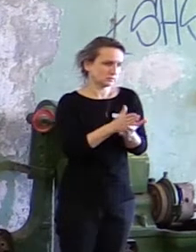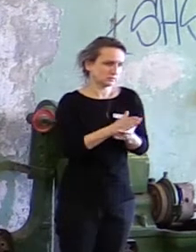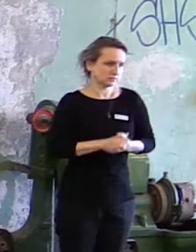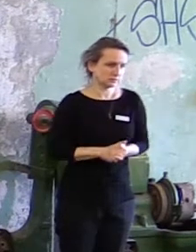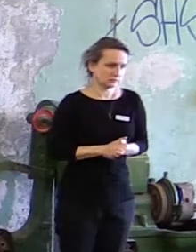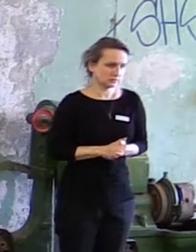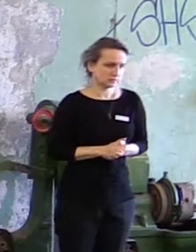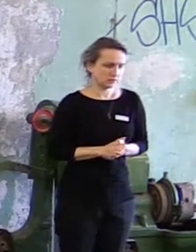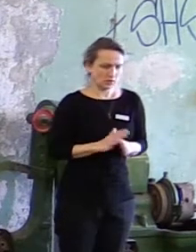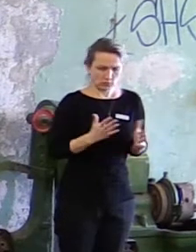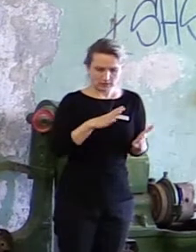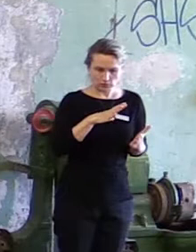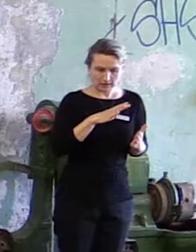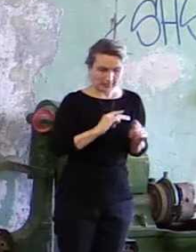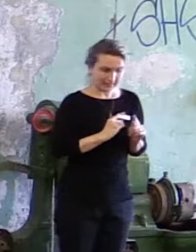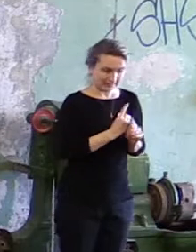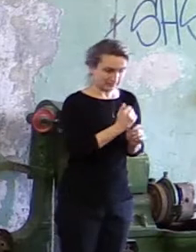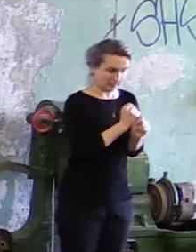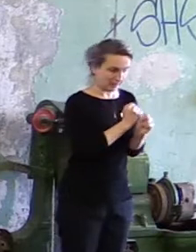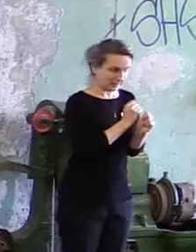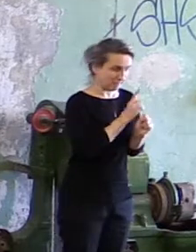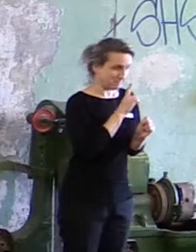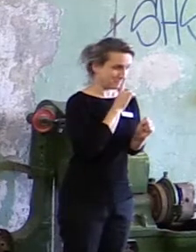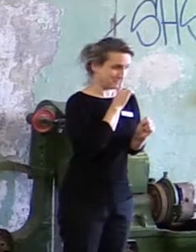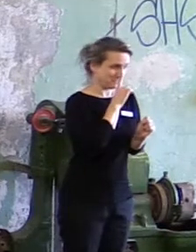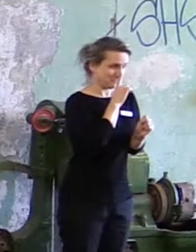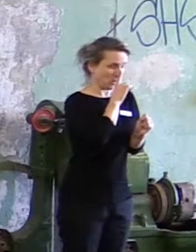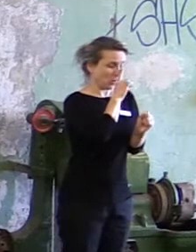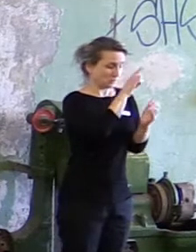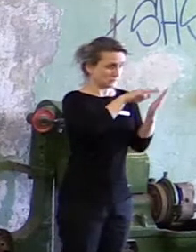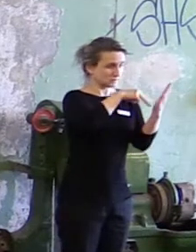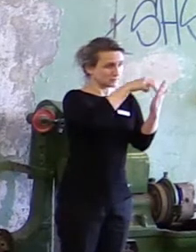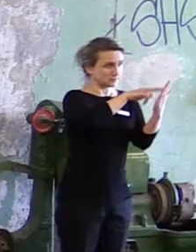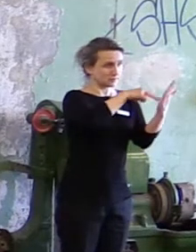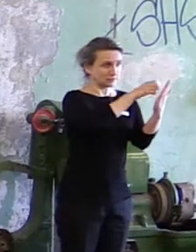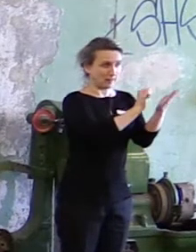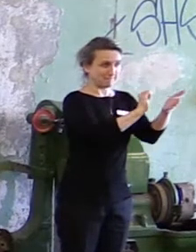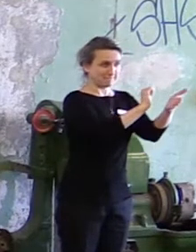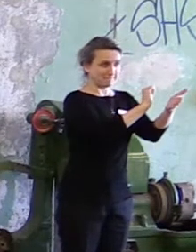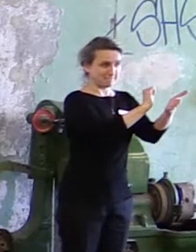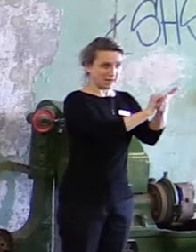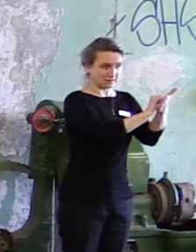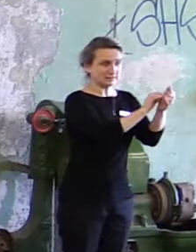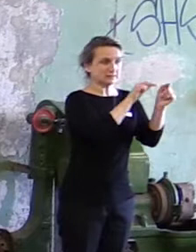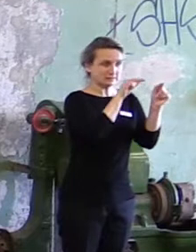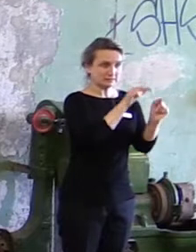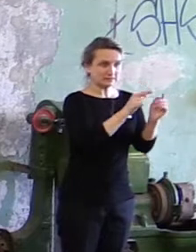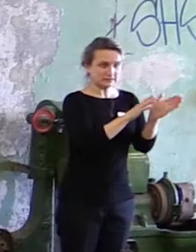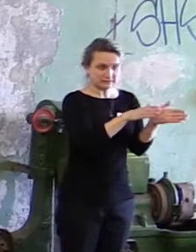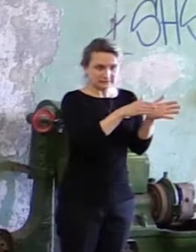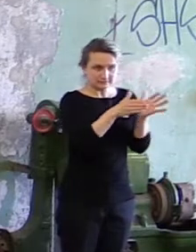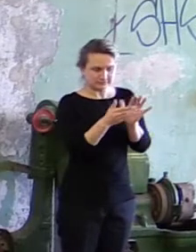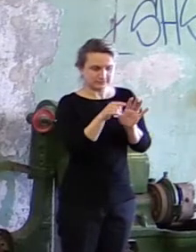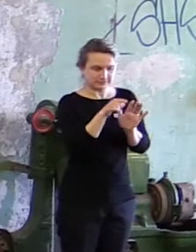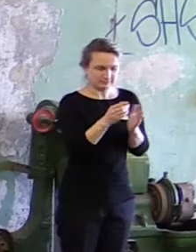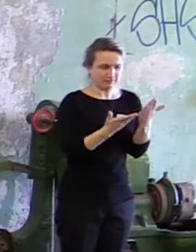must pilt. Esimesena ja võib isegi natukene tunduda, et ma sellesse rööpasse lähen, aga tegelikult see päris nii ei ole. Pigem